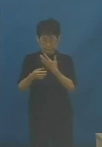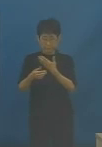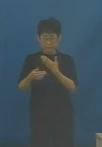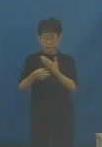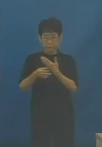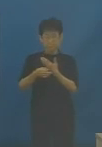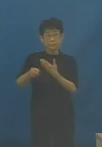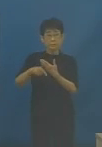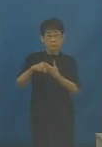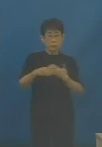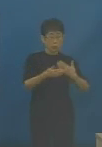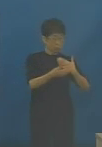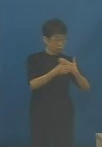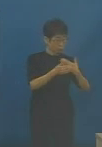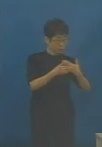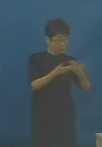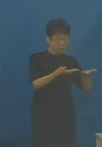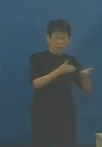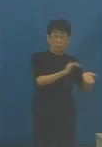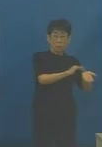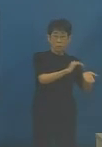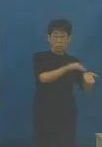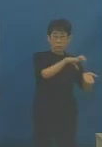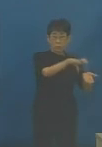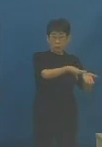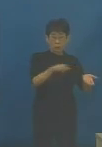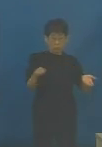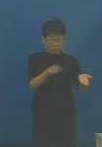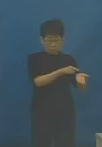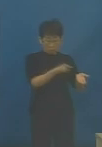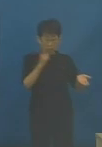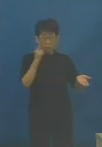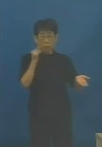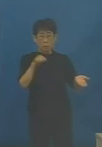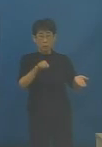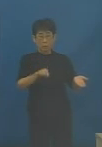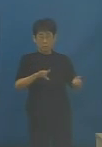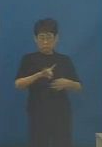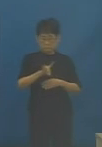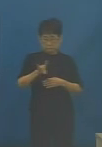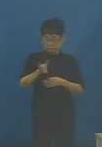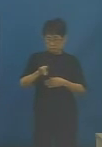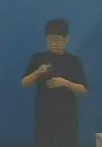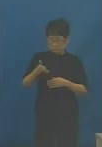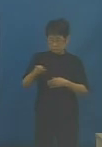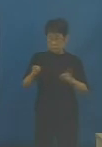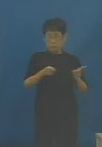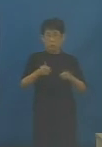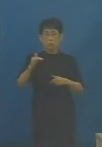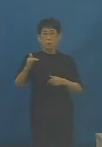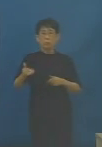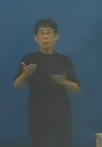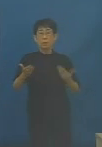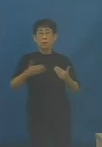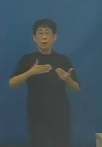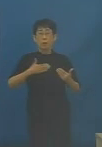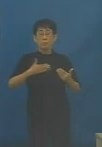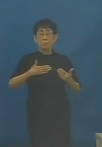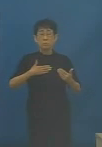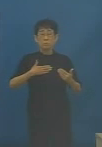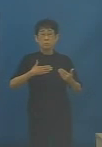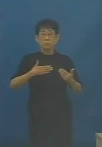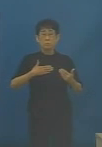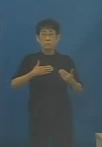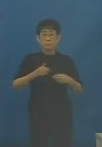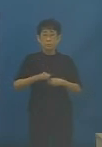照らし合わせてもらえば、これは虚偽請求ですね、詐欺罪ですねっていうことができると思います。 まあ、もちろん流れと